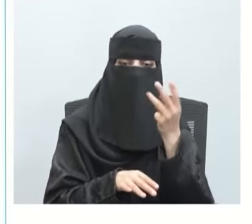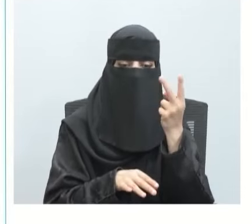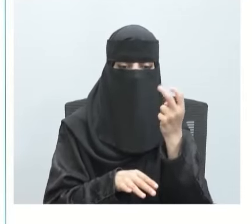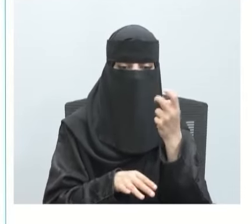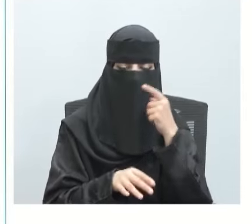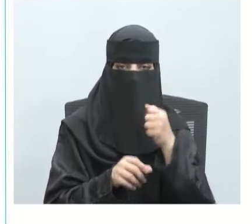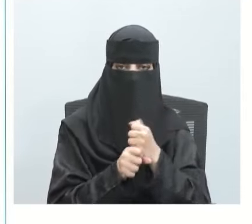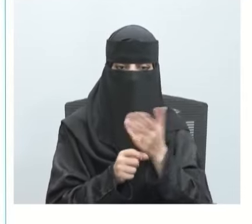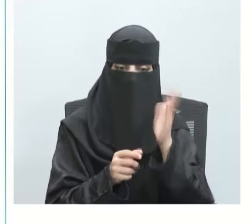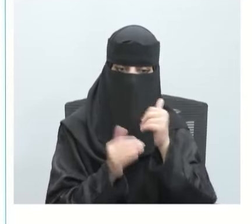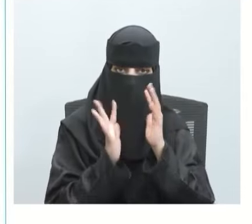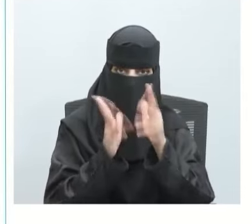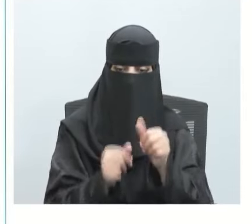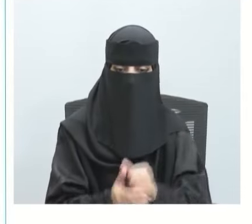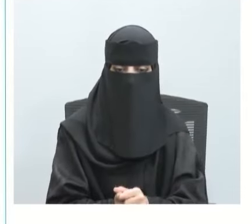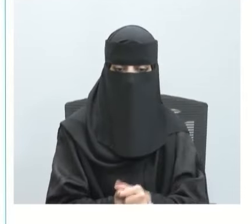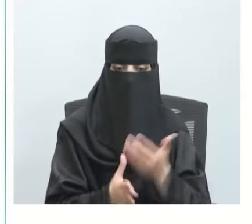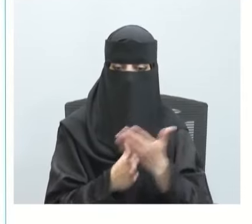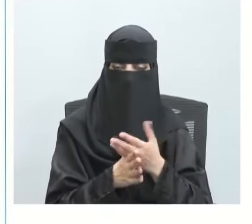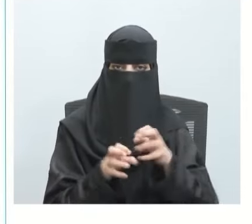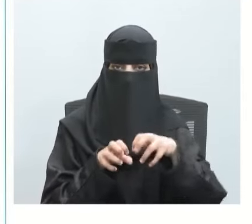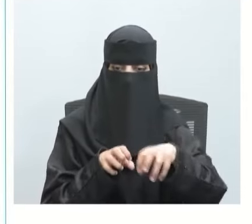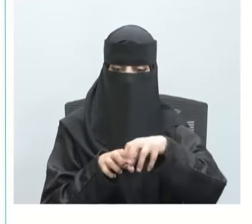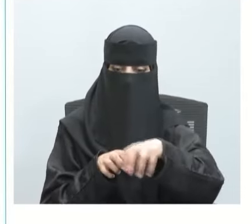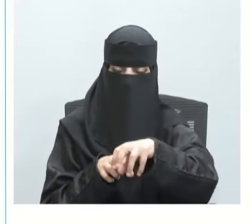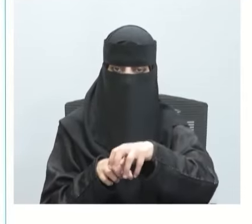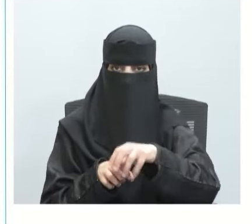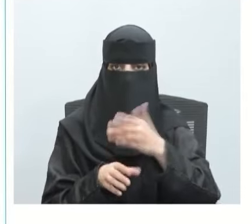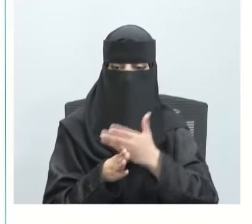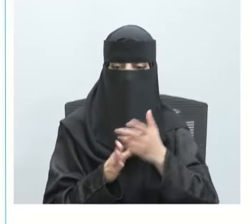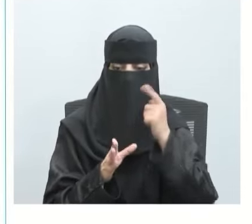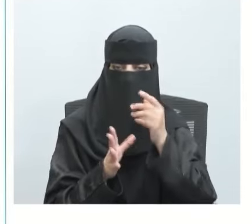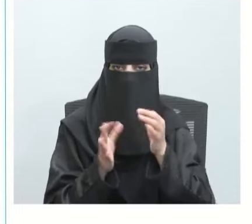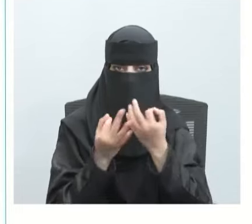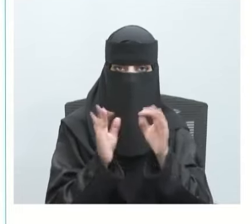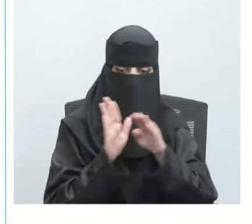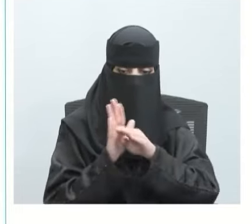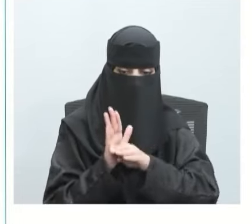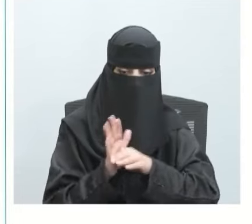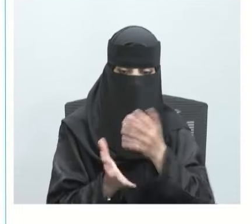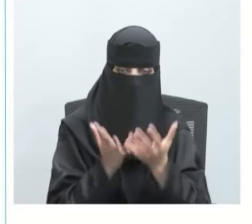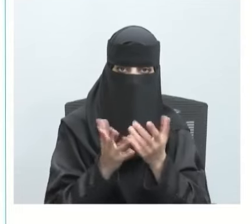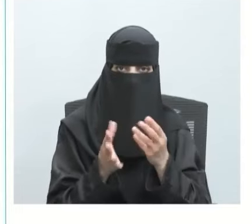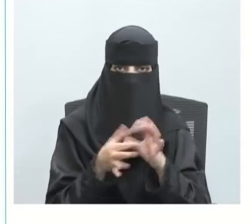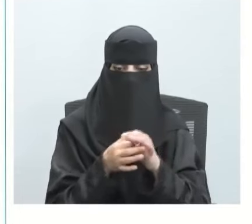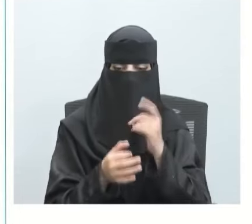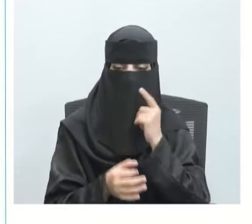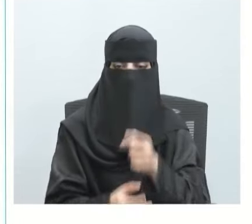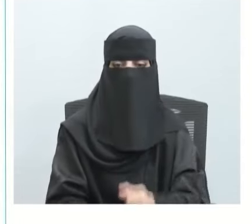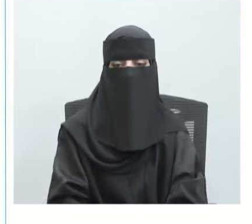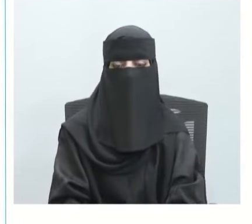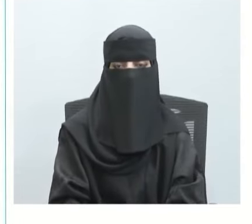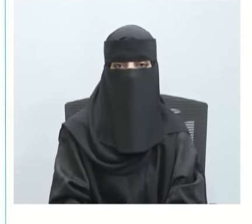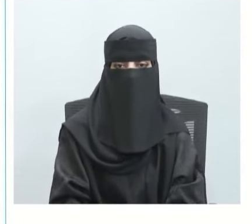وسنوضح ذلك بعد قليل من اجل توزيع الدخل بالتالي عليك اعداد ميزانيتك وفقا لما